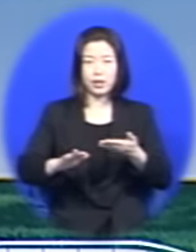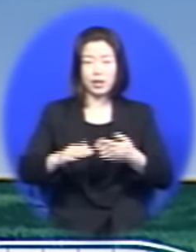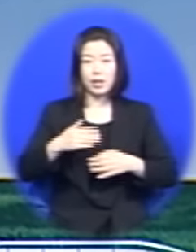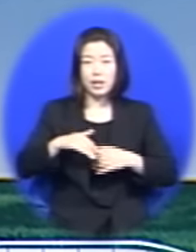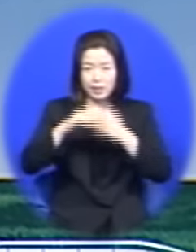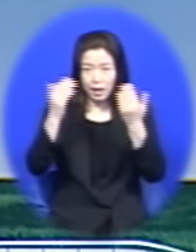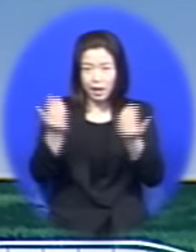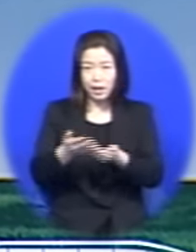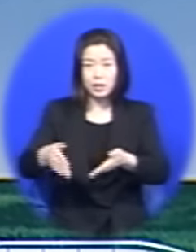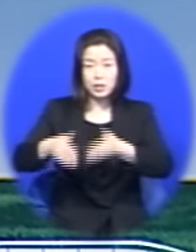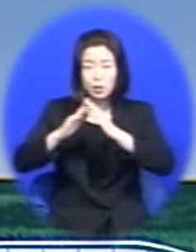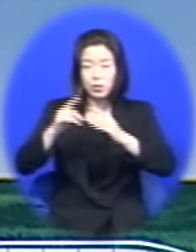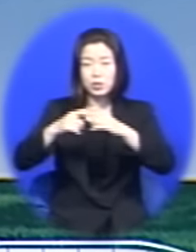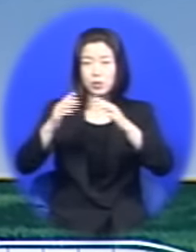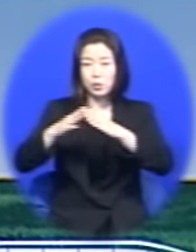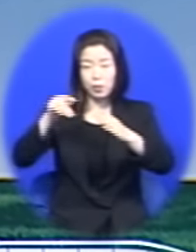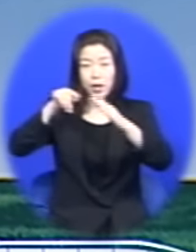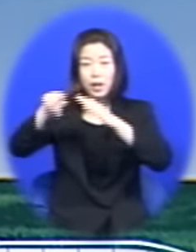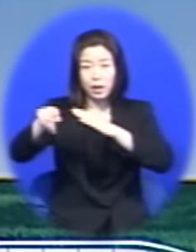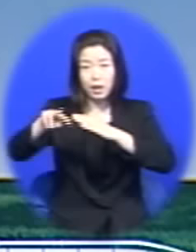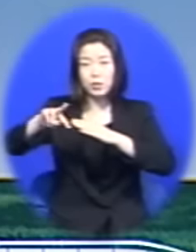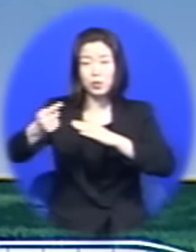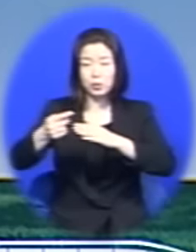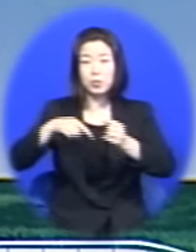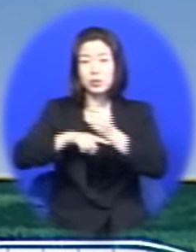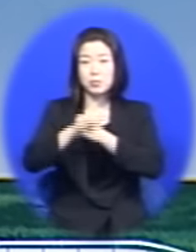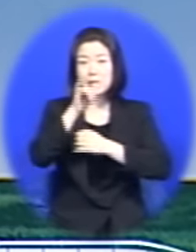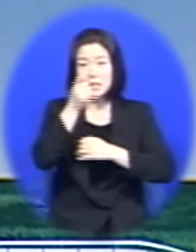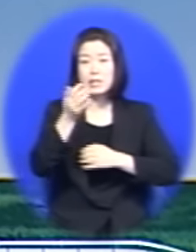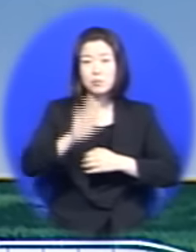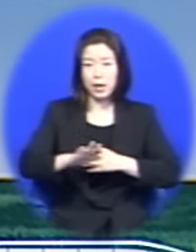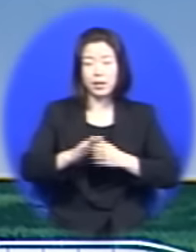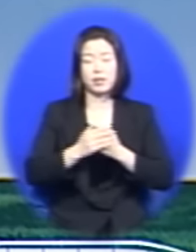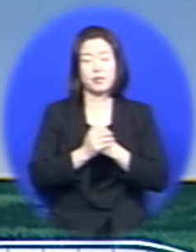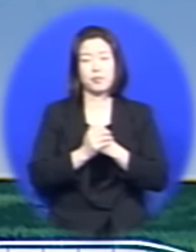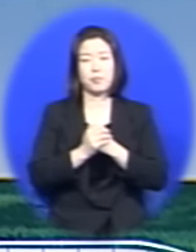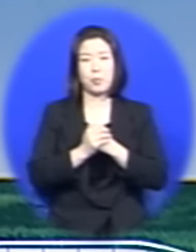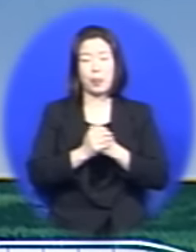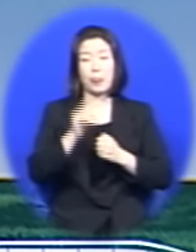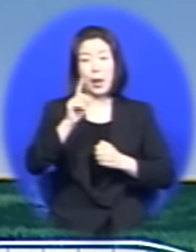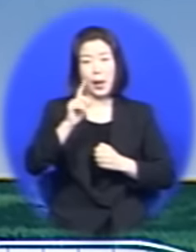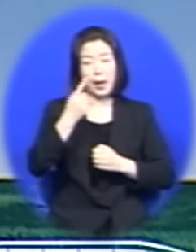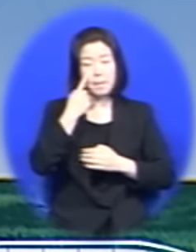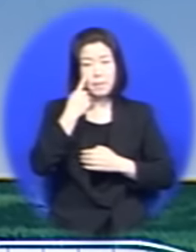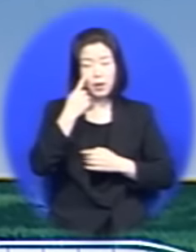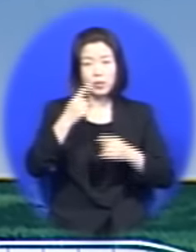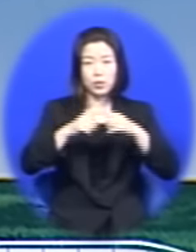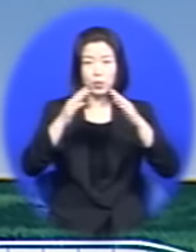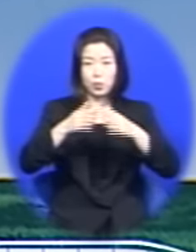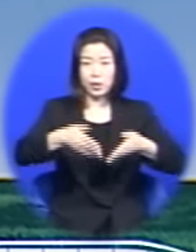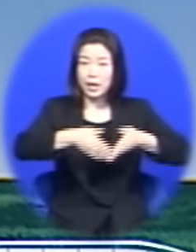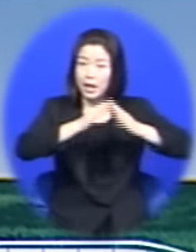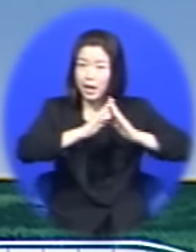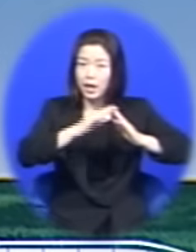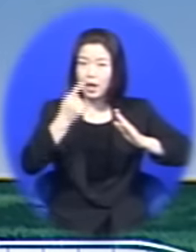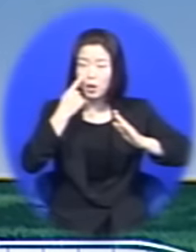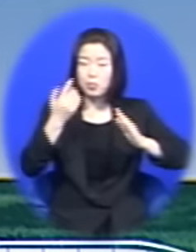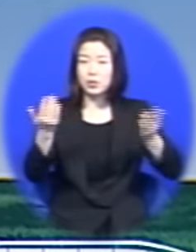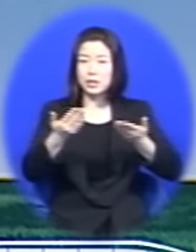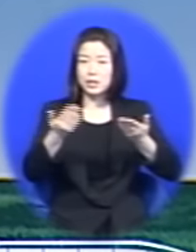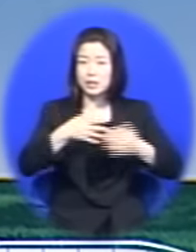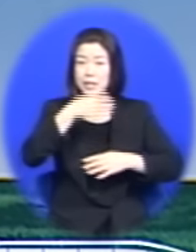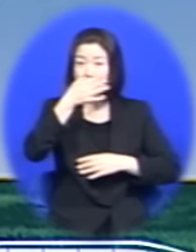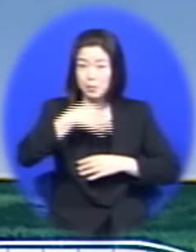교회 그 교회에 가는 것도 의미 있는 일이지만 한번 교회를 개척해 보는 일은